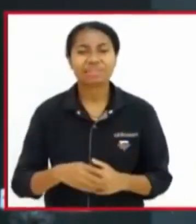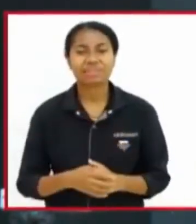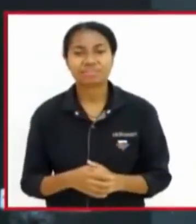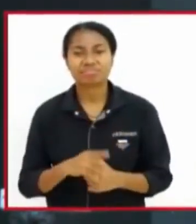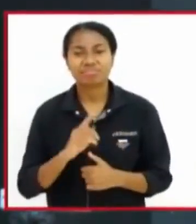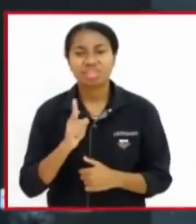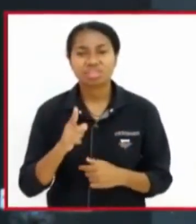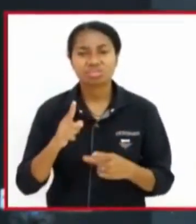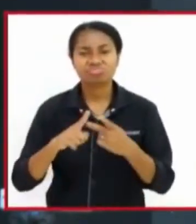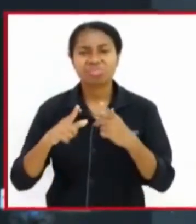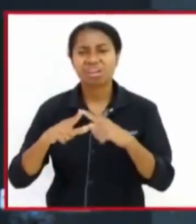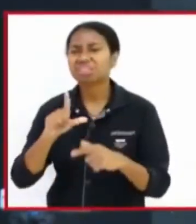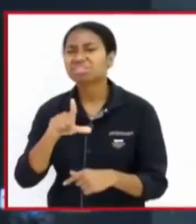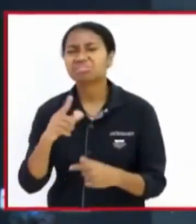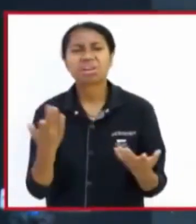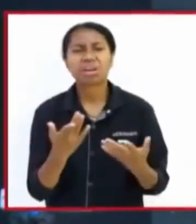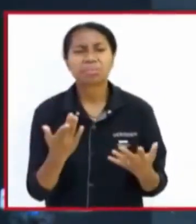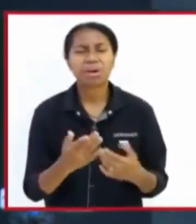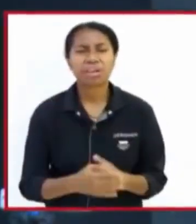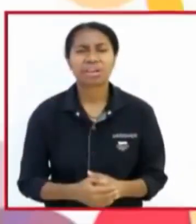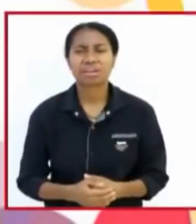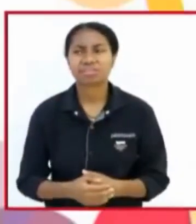hasilnya bagaimana